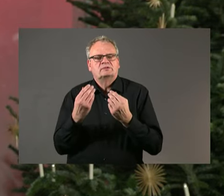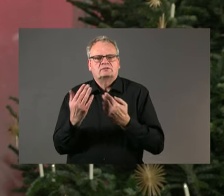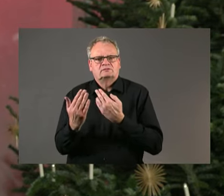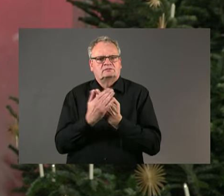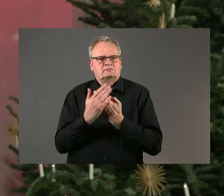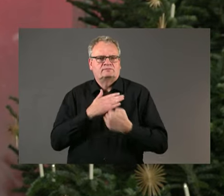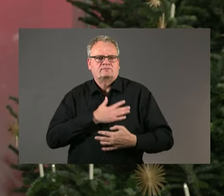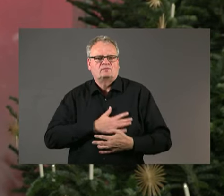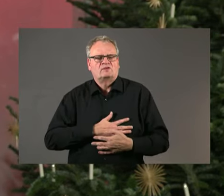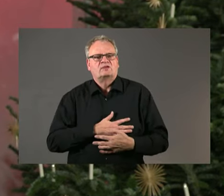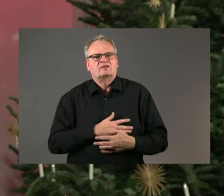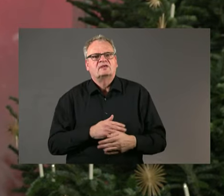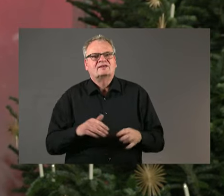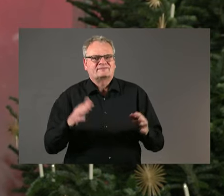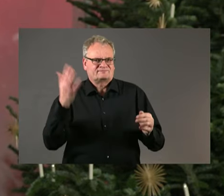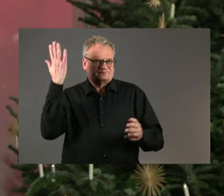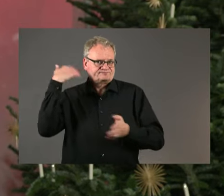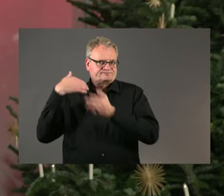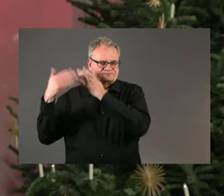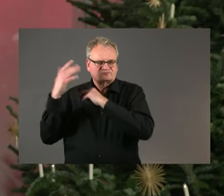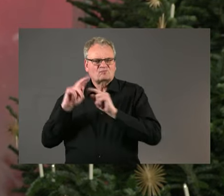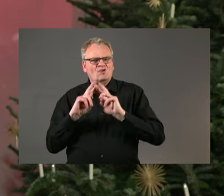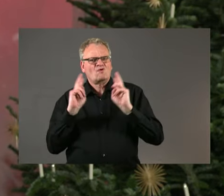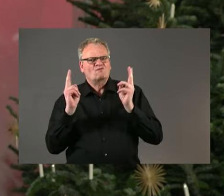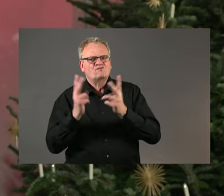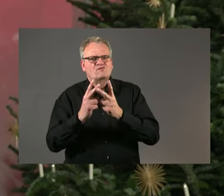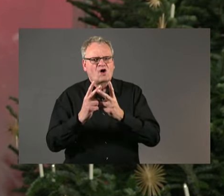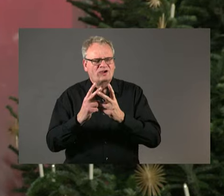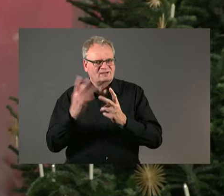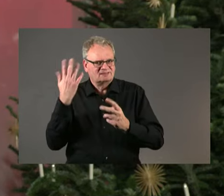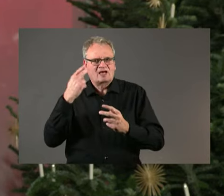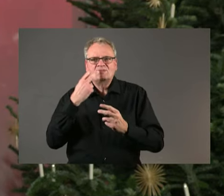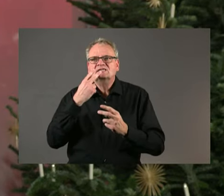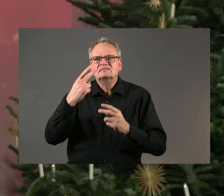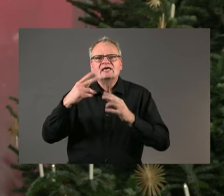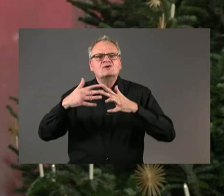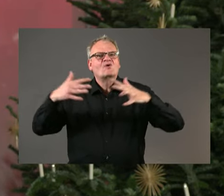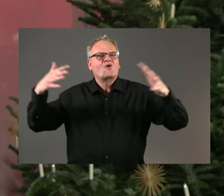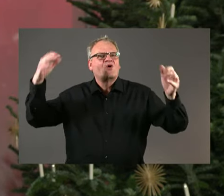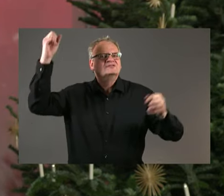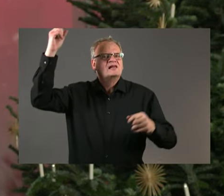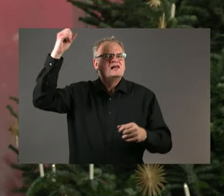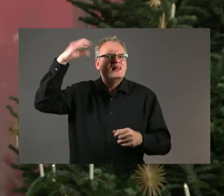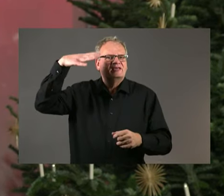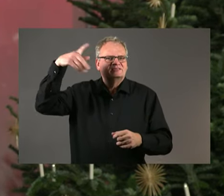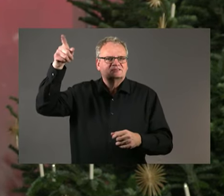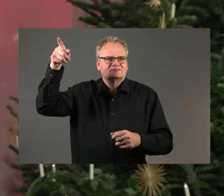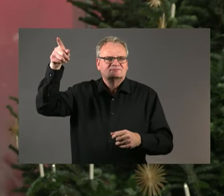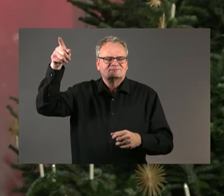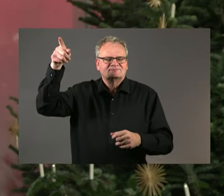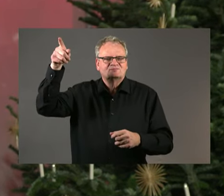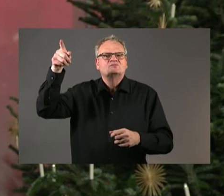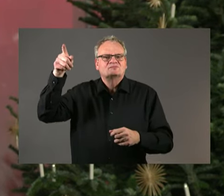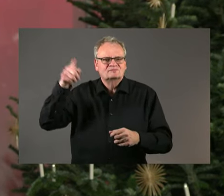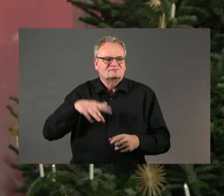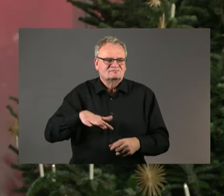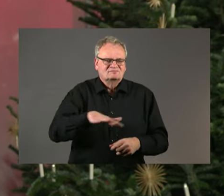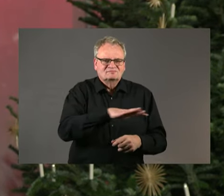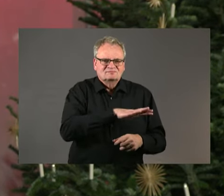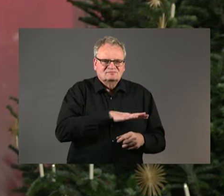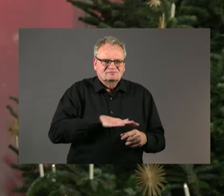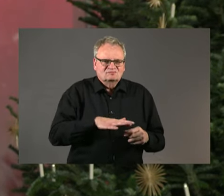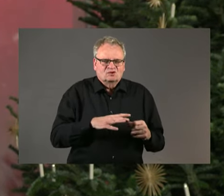Das Volk, das in der Finsternis lebt, sieht ein großes Licht. Und über denen, die im düsteren Land